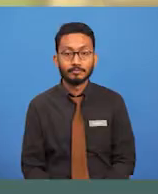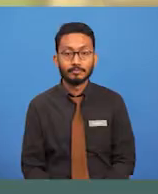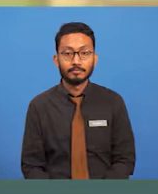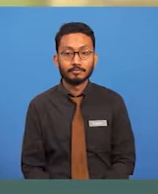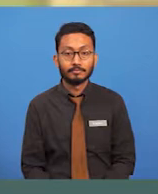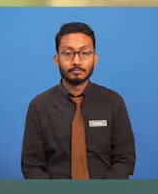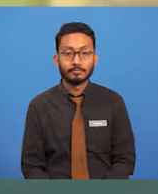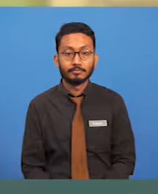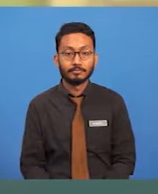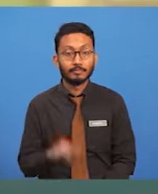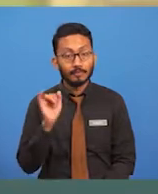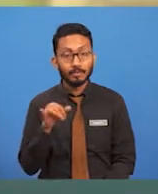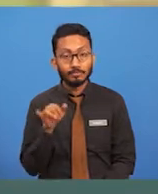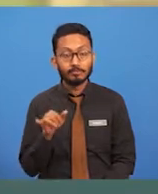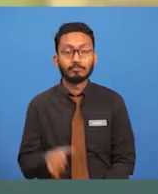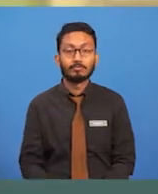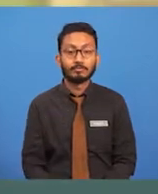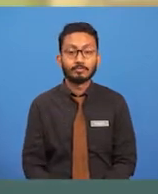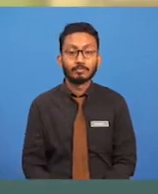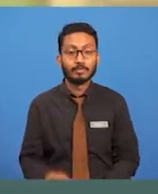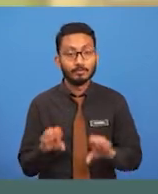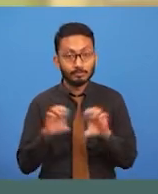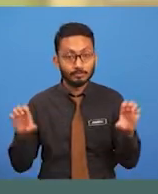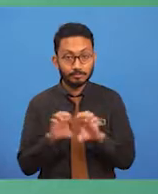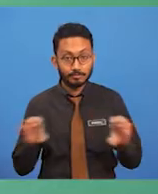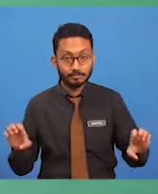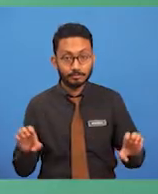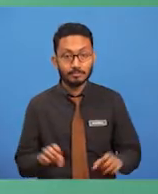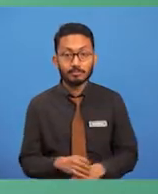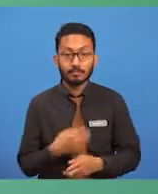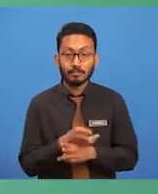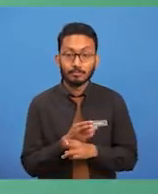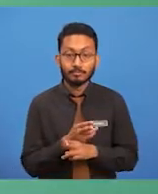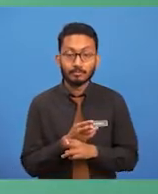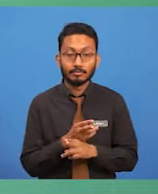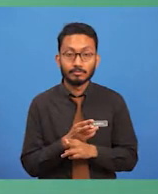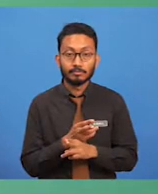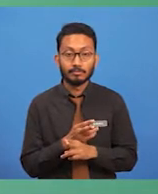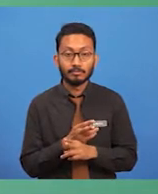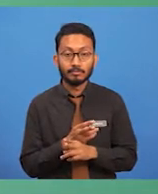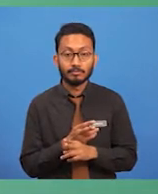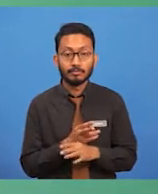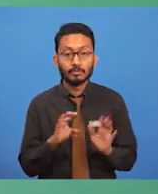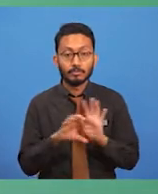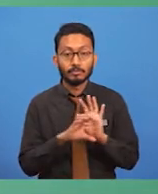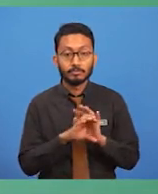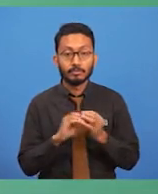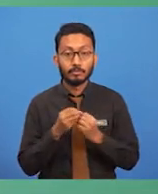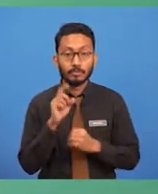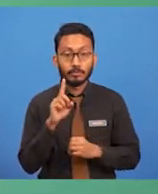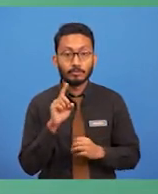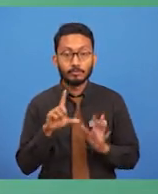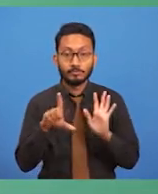Ya, elemen rekaan identiti korporat ialah seperti logo,